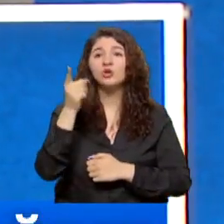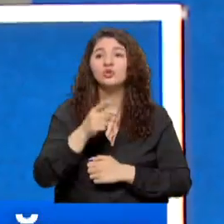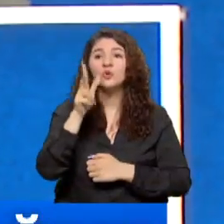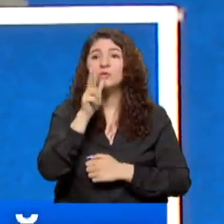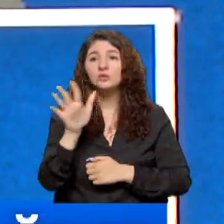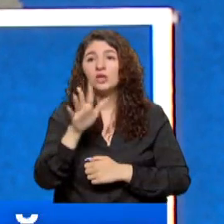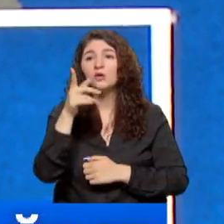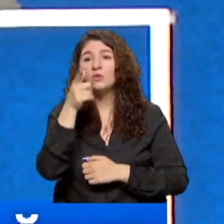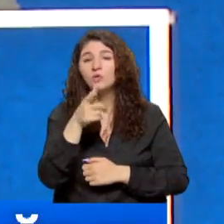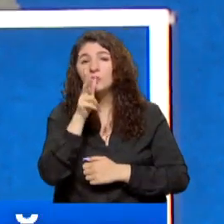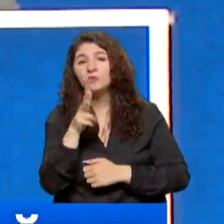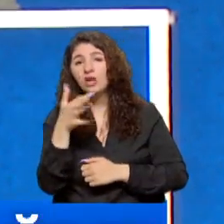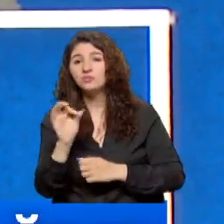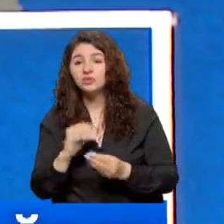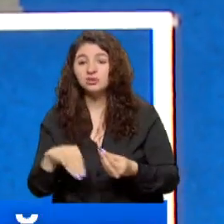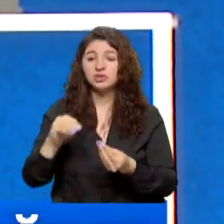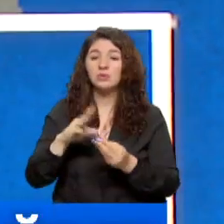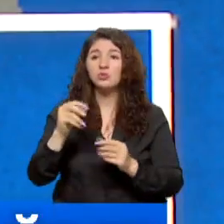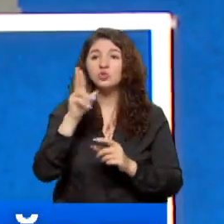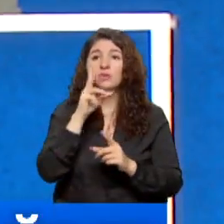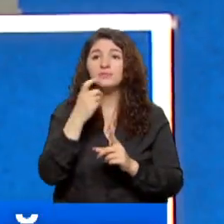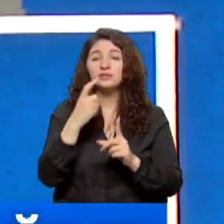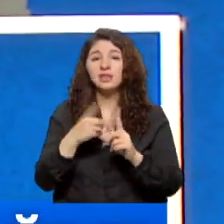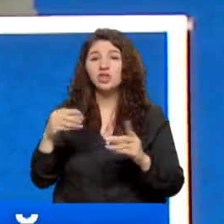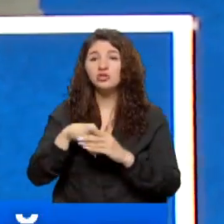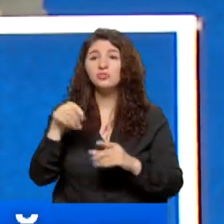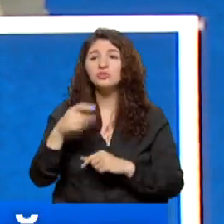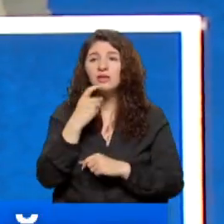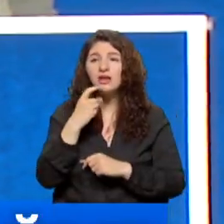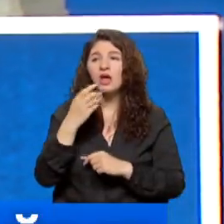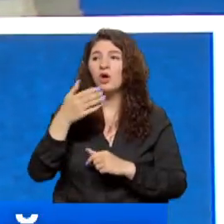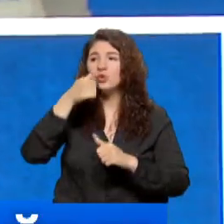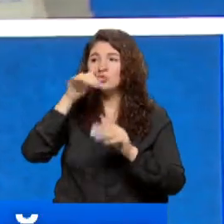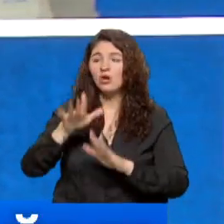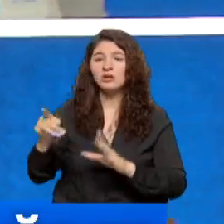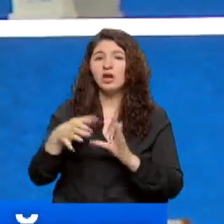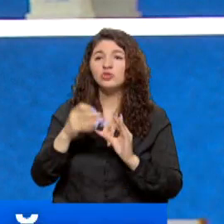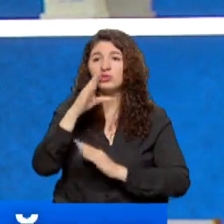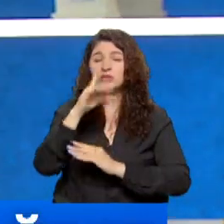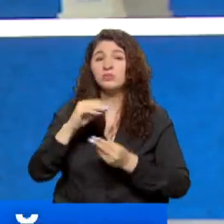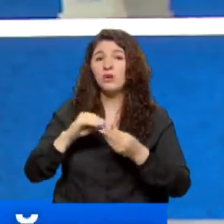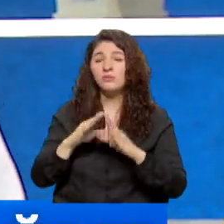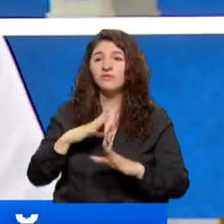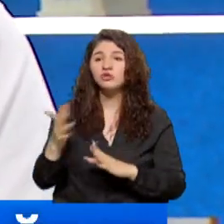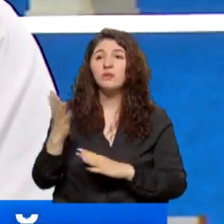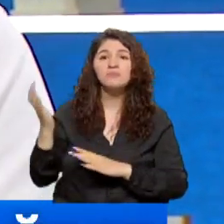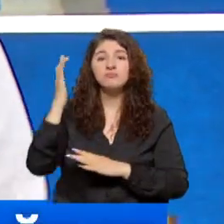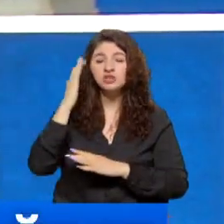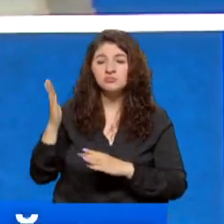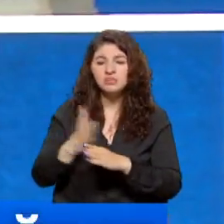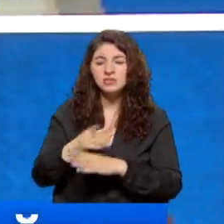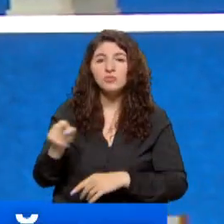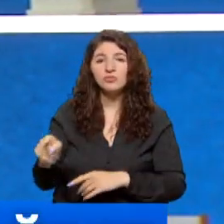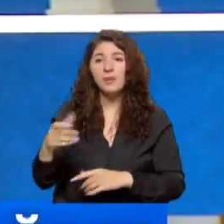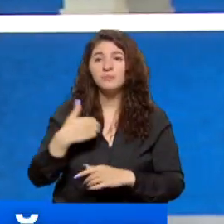350 360 civarlarında artış oldu Şu son bir sene içerisinde Ama bu sene doğalgazla ilgili çok ciddi bir sıkıntı var Çünkü Allahım maddesi